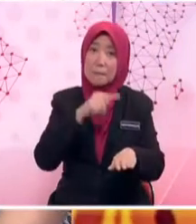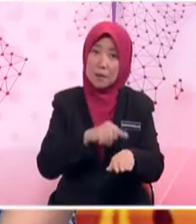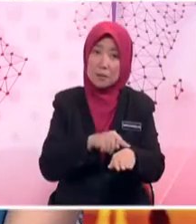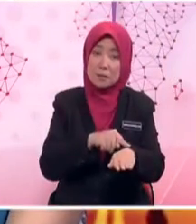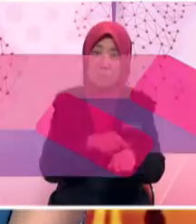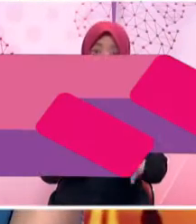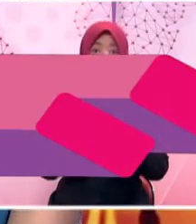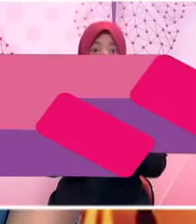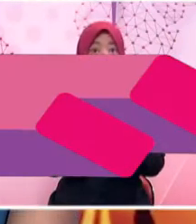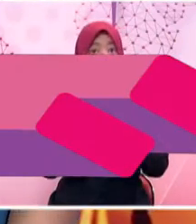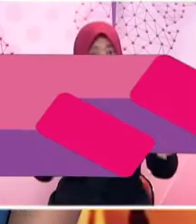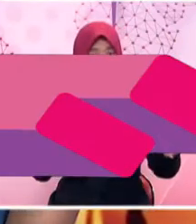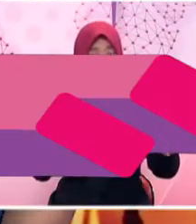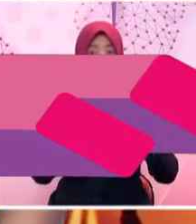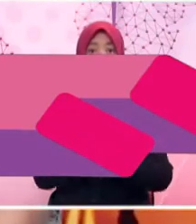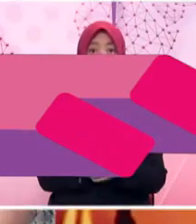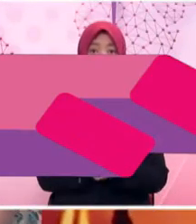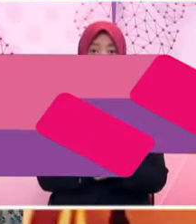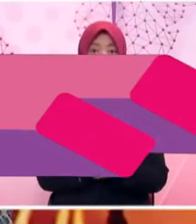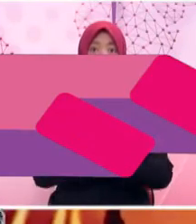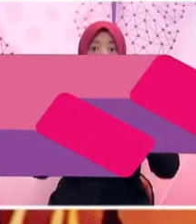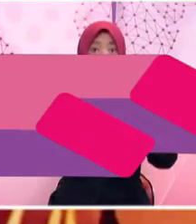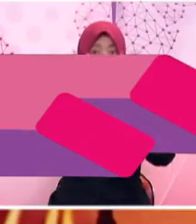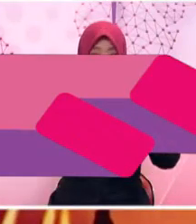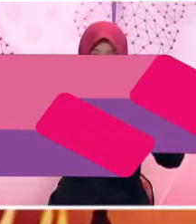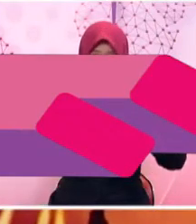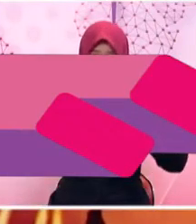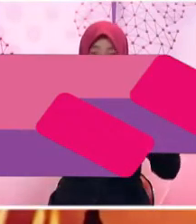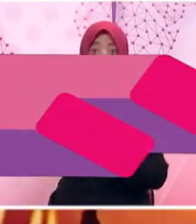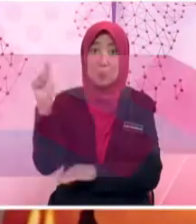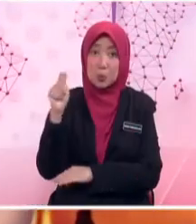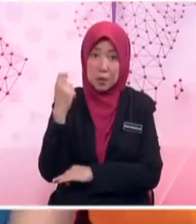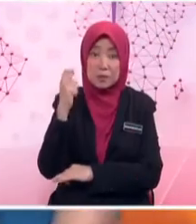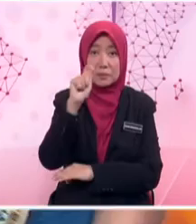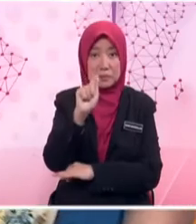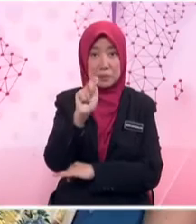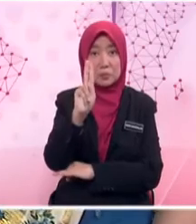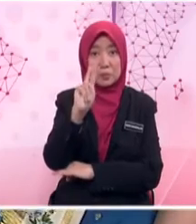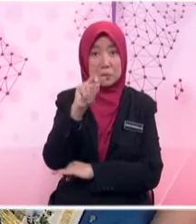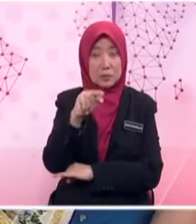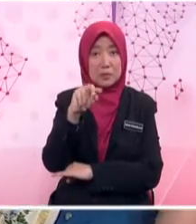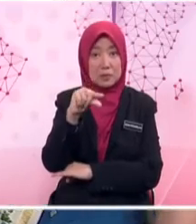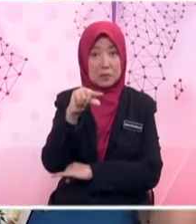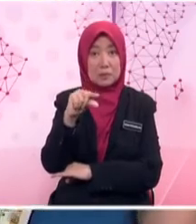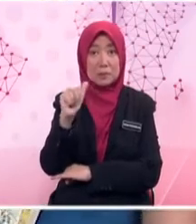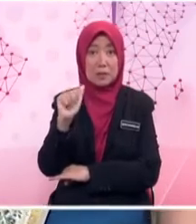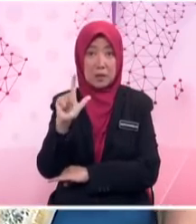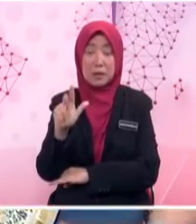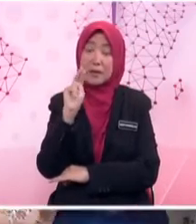Manakala topik kita adalah ayat tunggal. Saya harap hasil pembelajaran, di akhir pembelajaran murid-murid